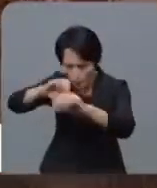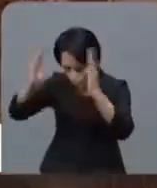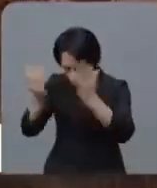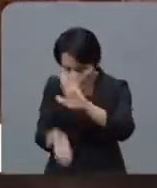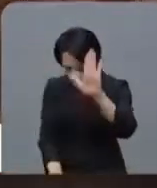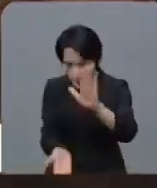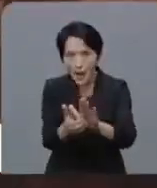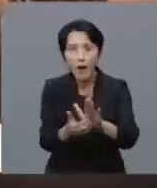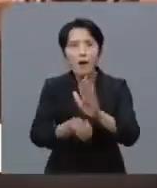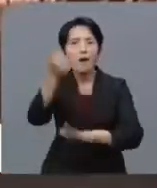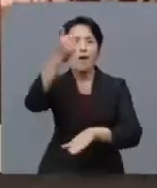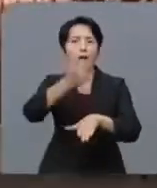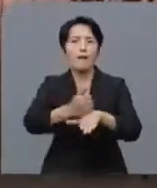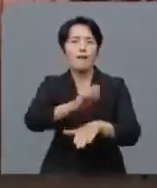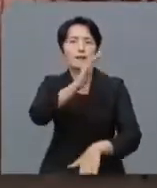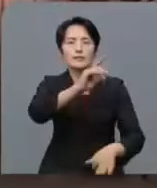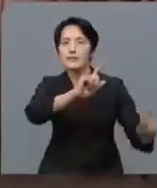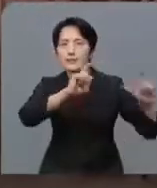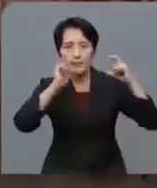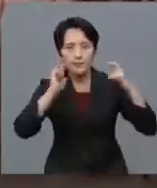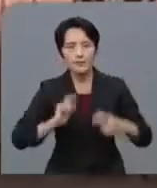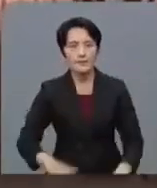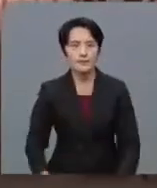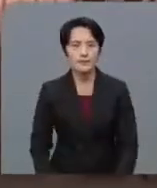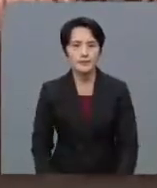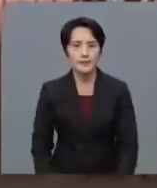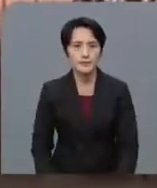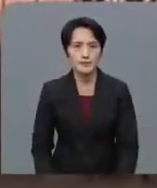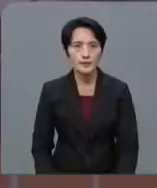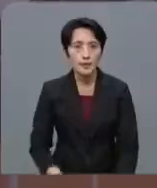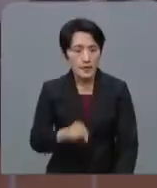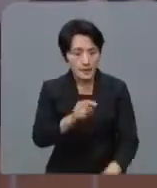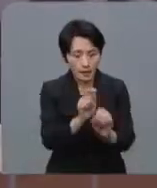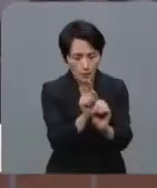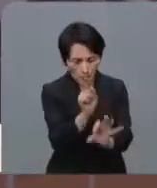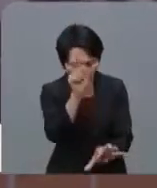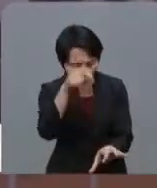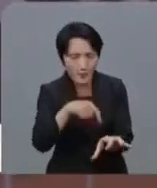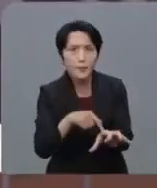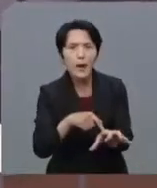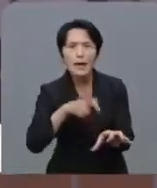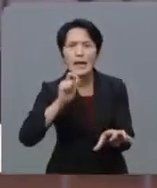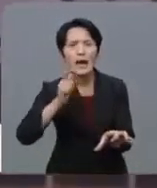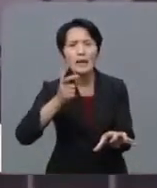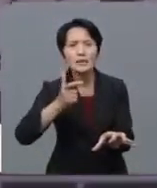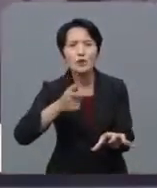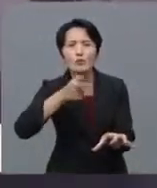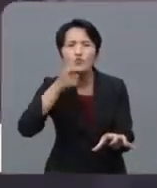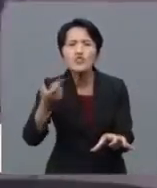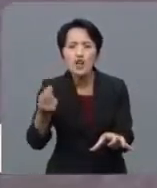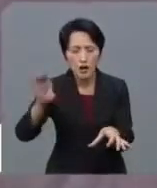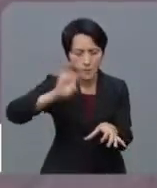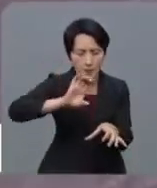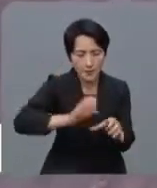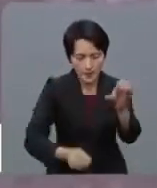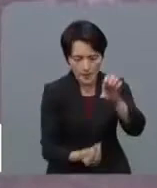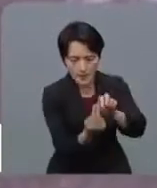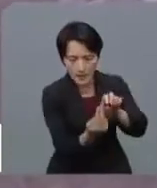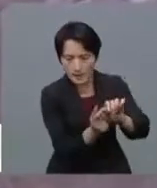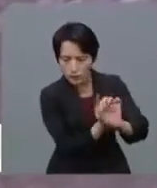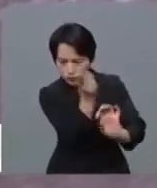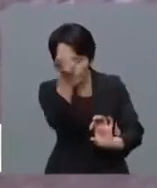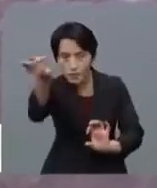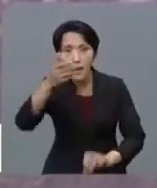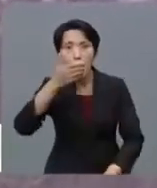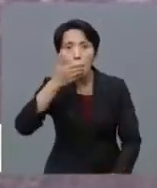дальность и скорость протестированной ракеты не разглашаются топливная ампула по мнению экспертов представляет